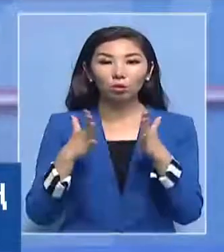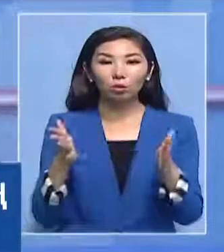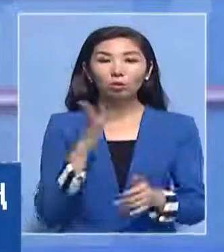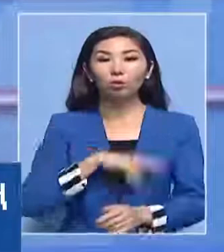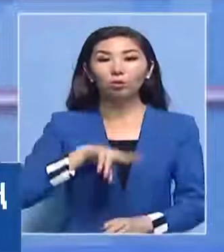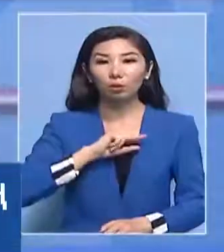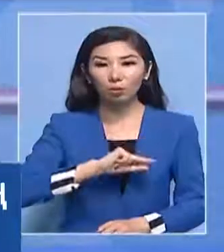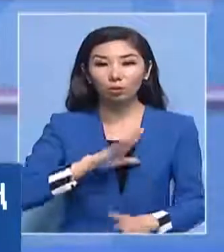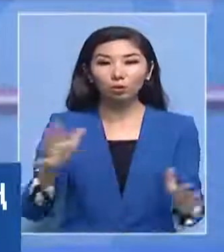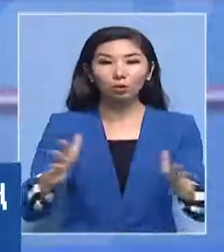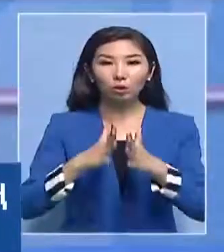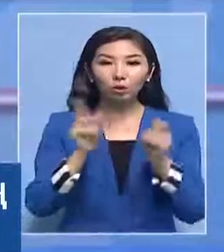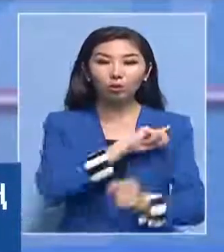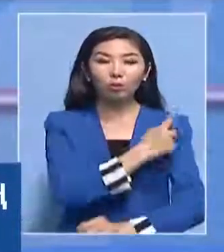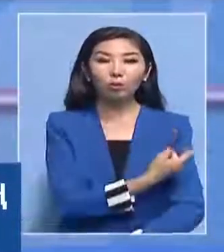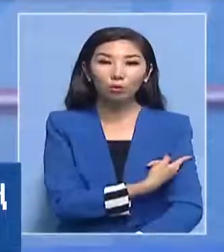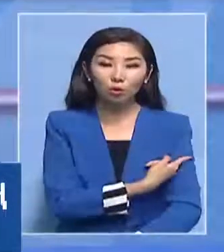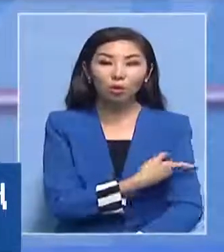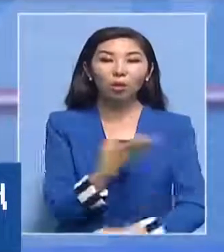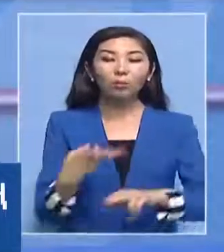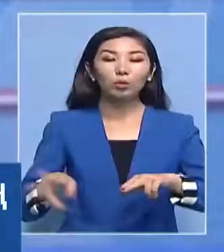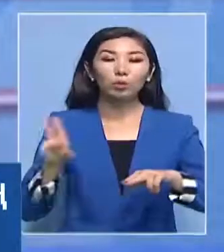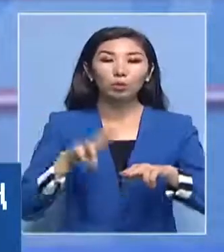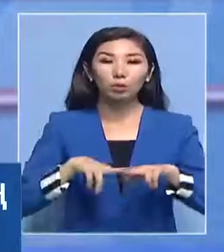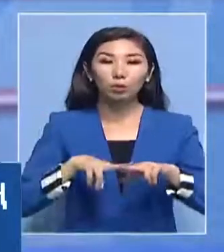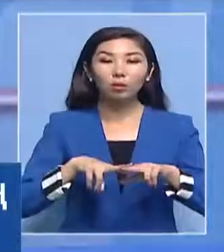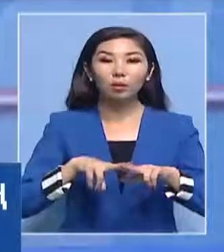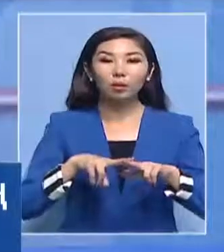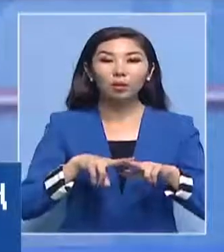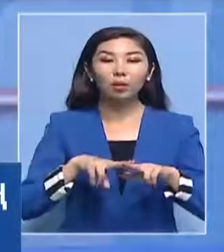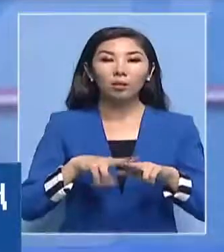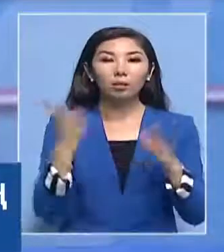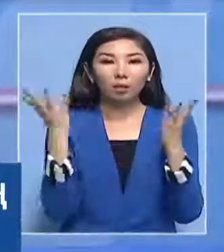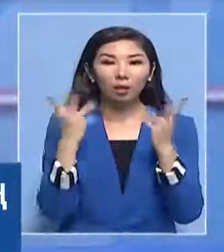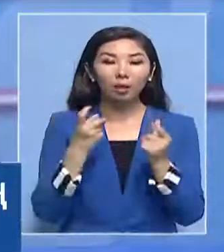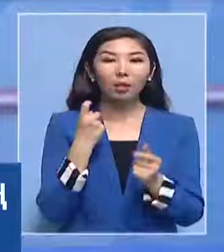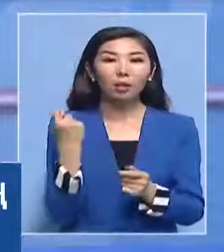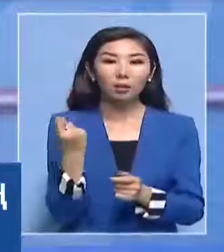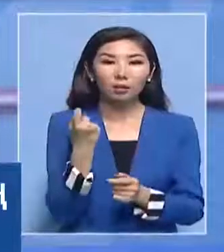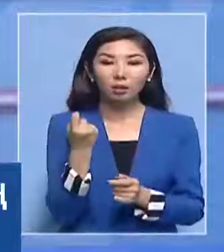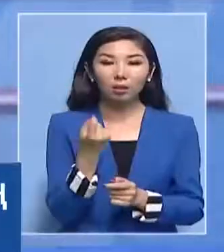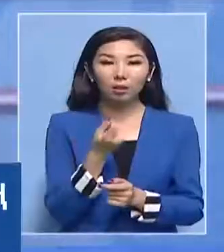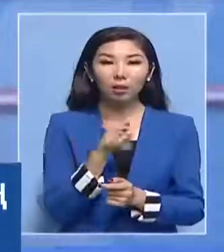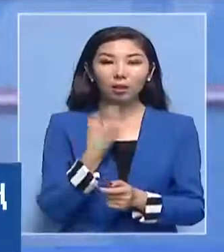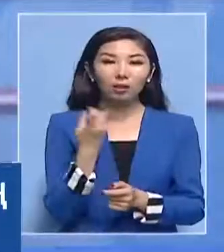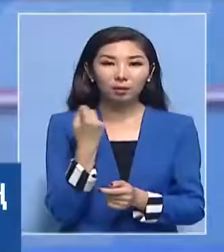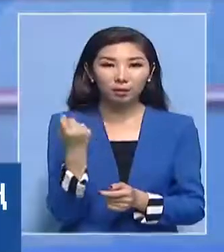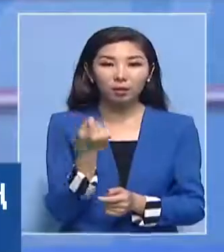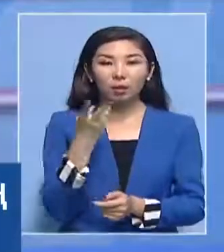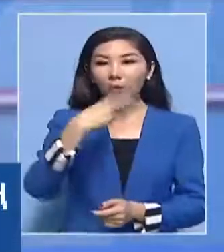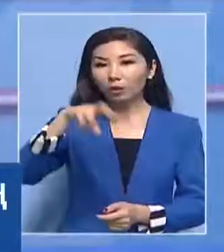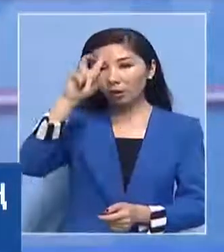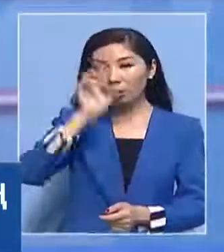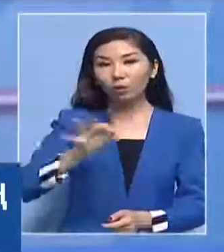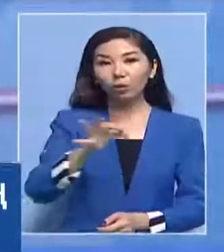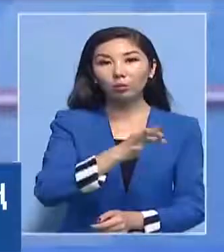жұмыс, соны ол болып тұр, ол саны азаймай тұр қазір Батыс Қазақстан облысында. Мемлекеттік